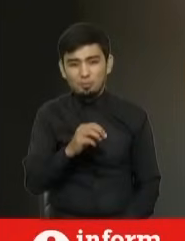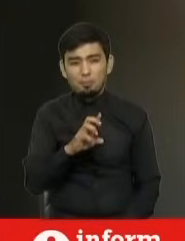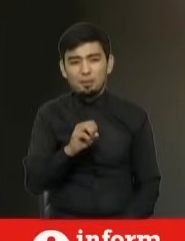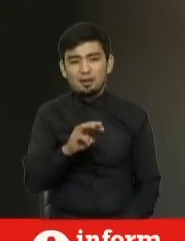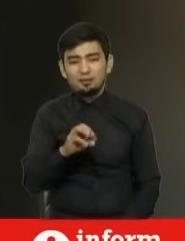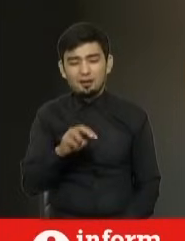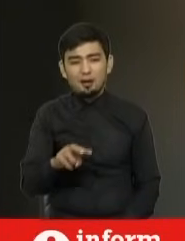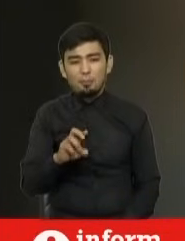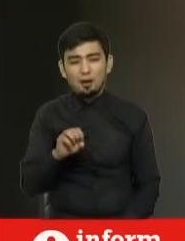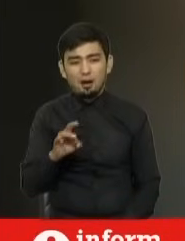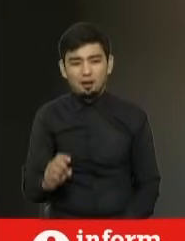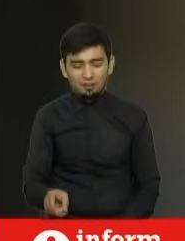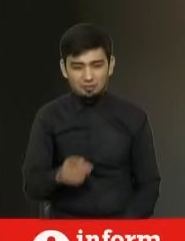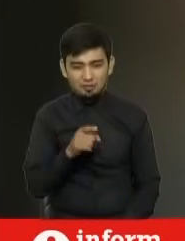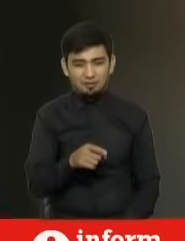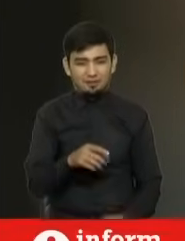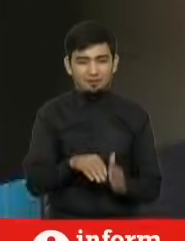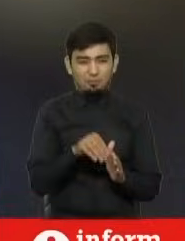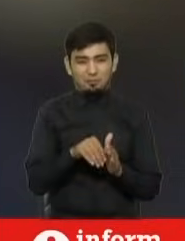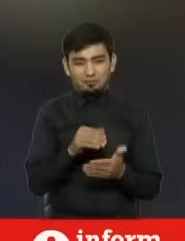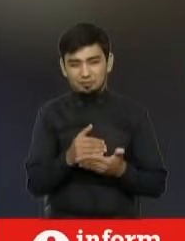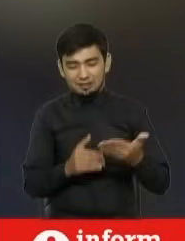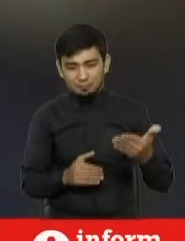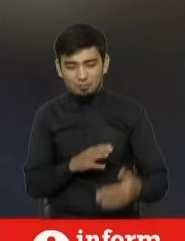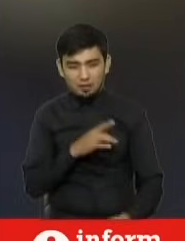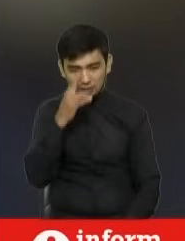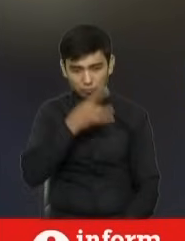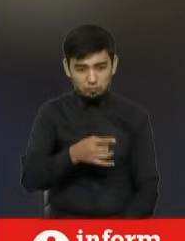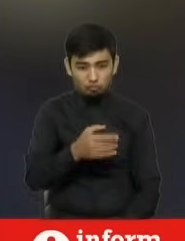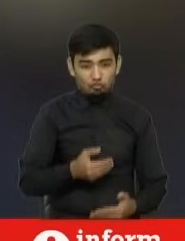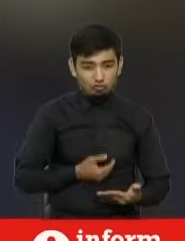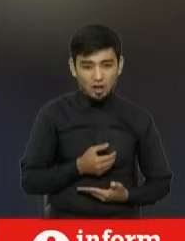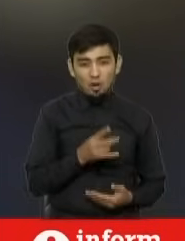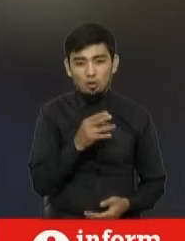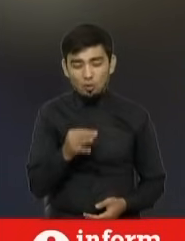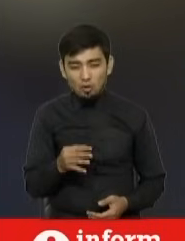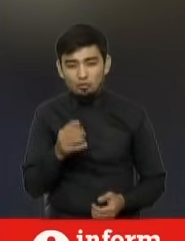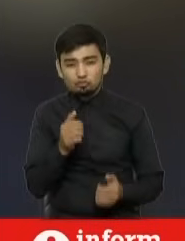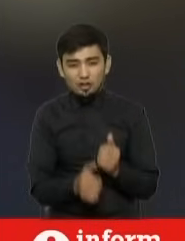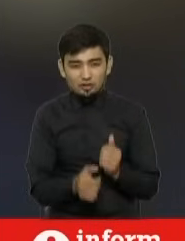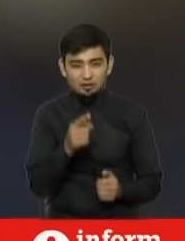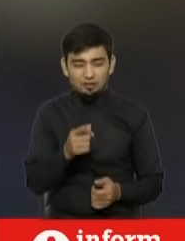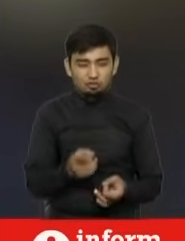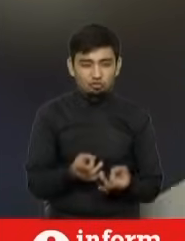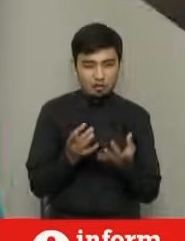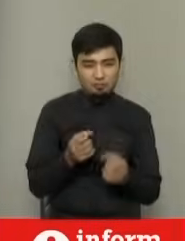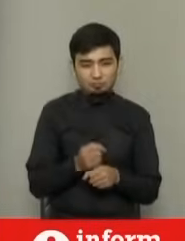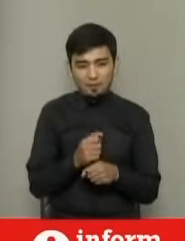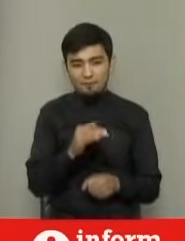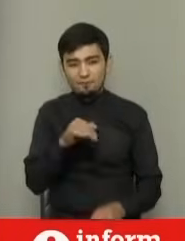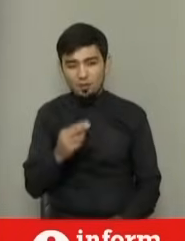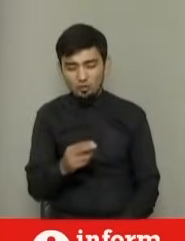Пенсильвания В списках Избирателей зарегистрирован как республиканец Однако регулярно вносил пожертвование фонд